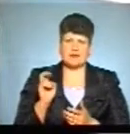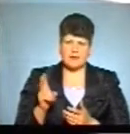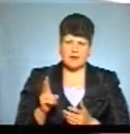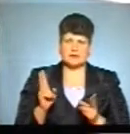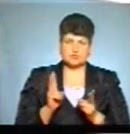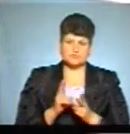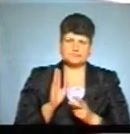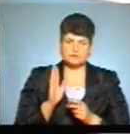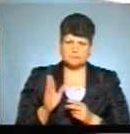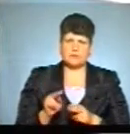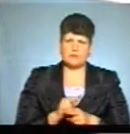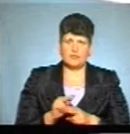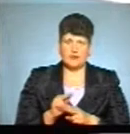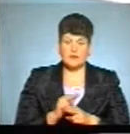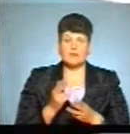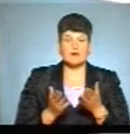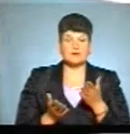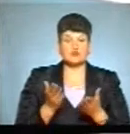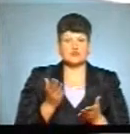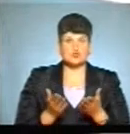враховувати і виправляти. Якщо